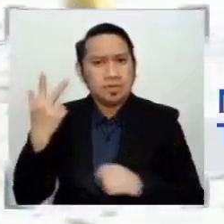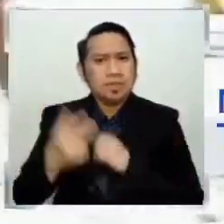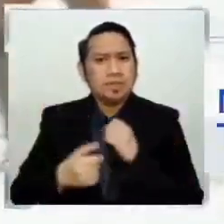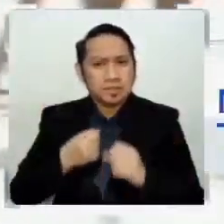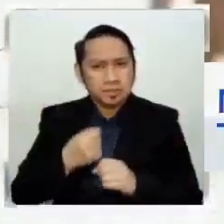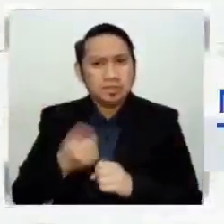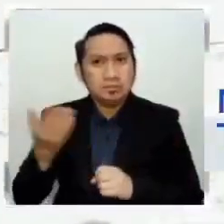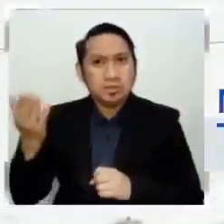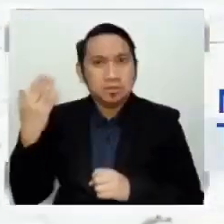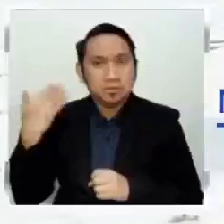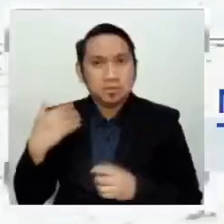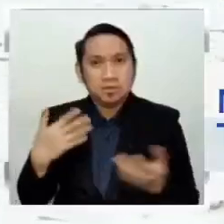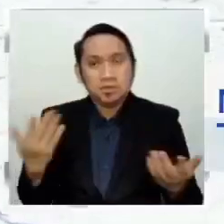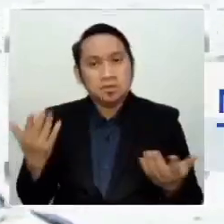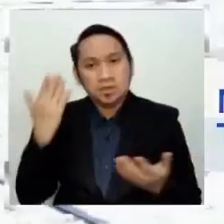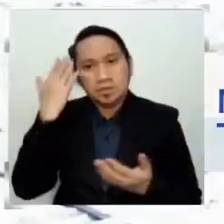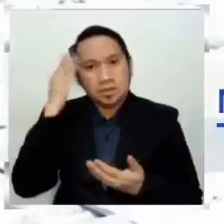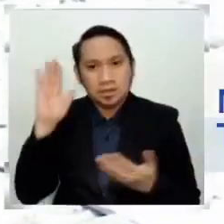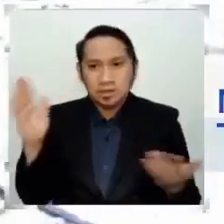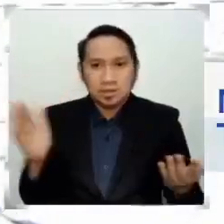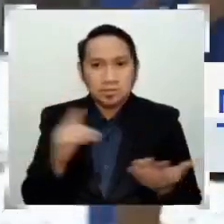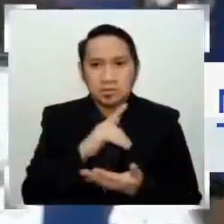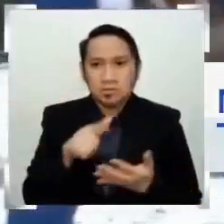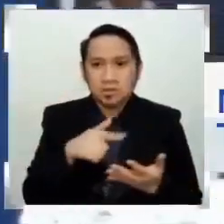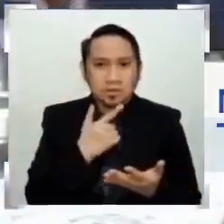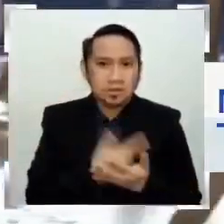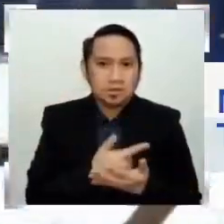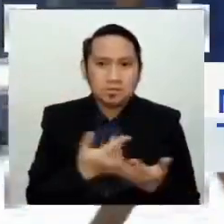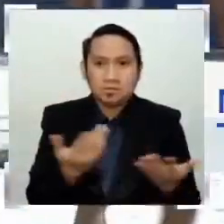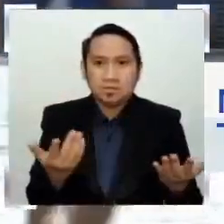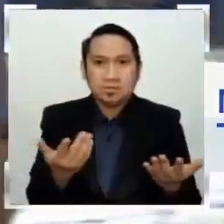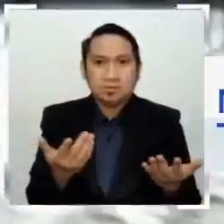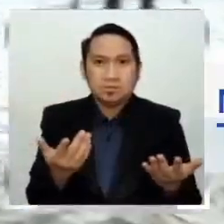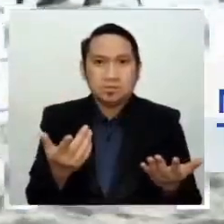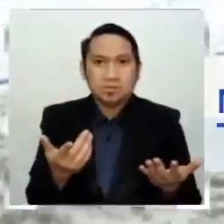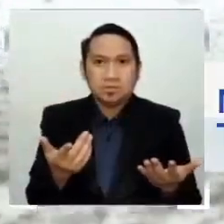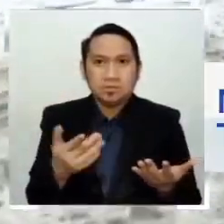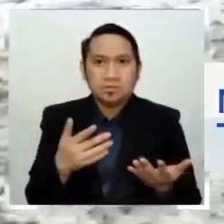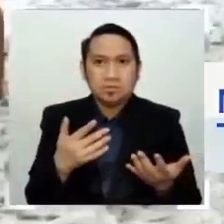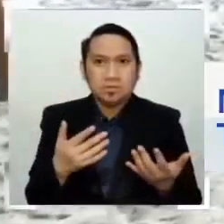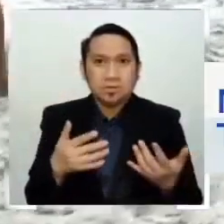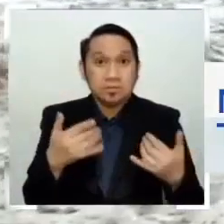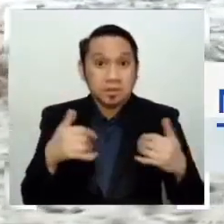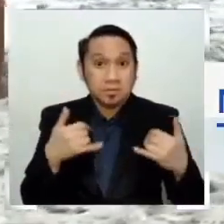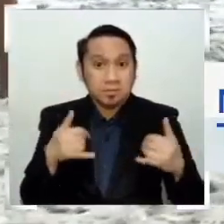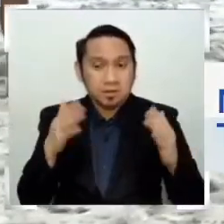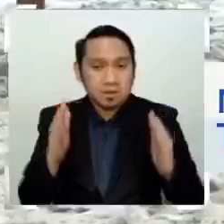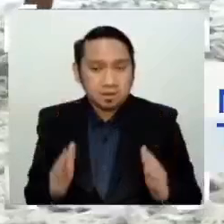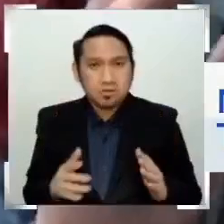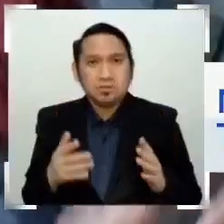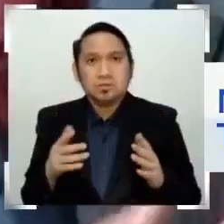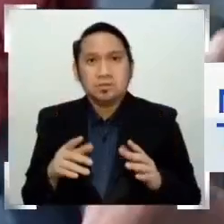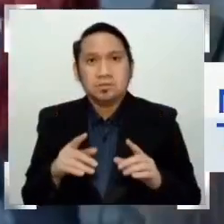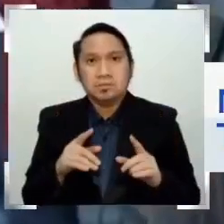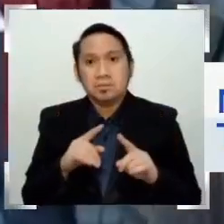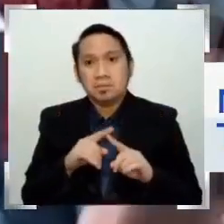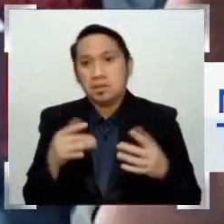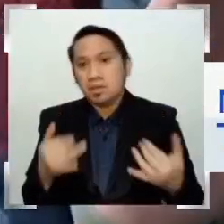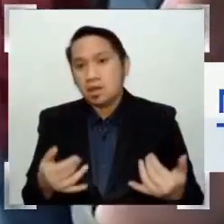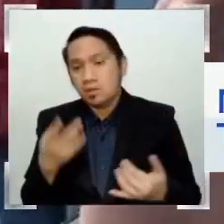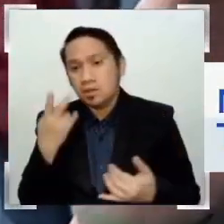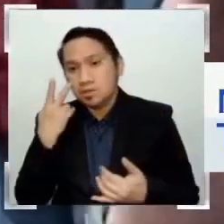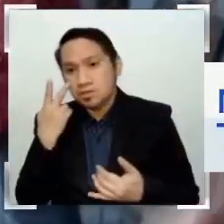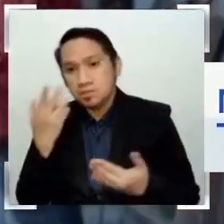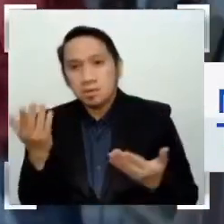kung nakagraduate na yung mga players nung panahon na yon. And I see new faces. So, I think this is going to